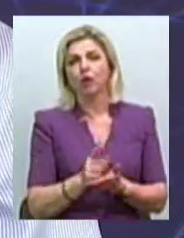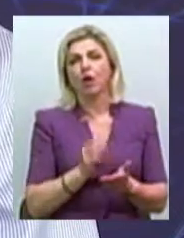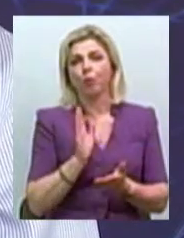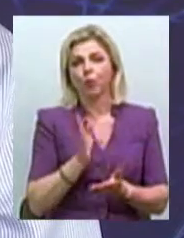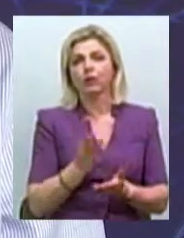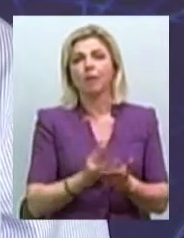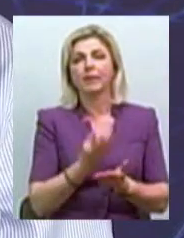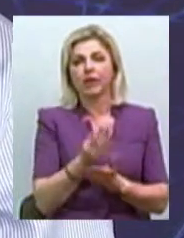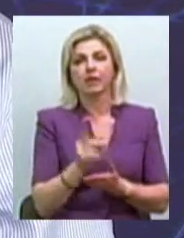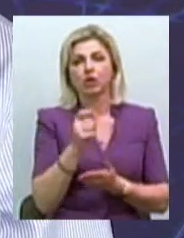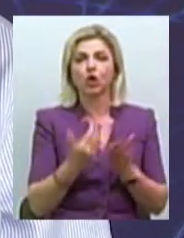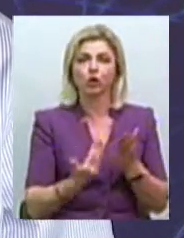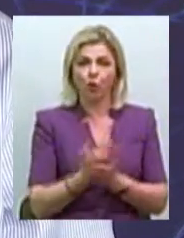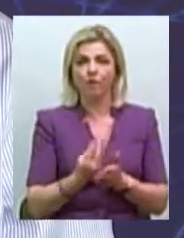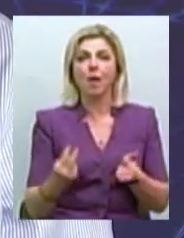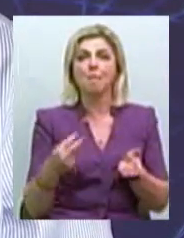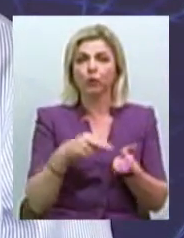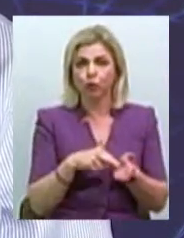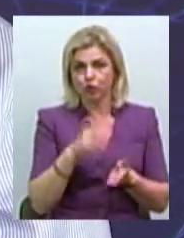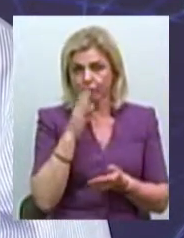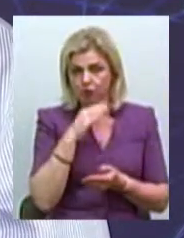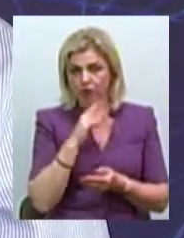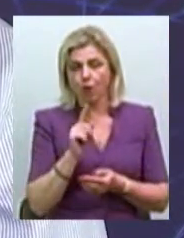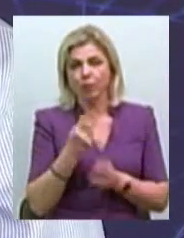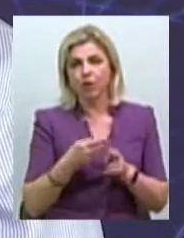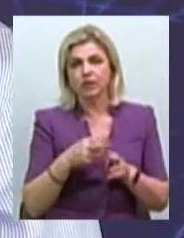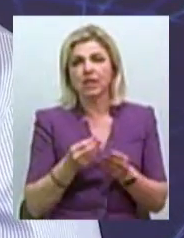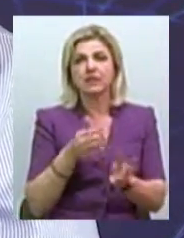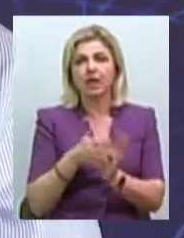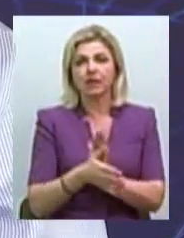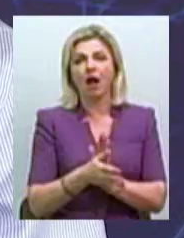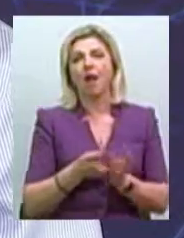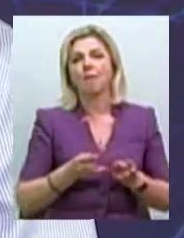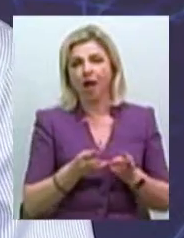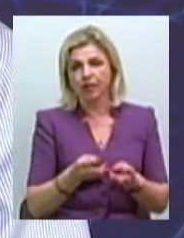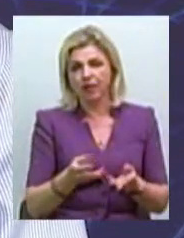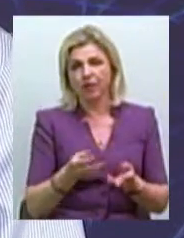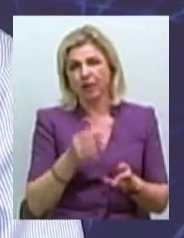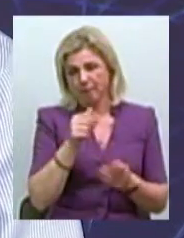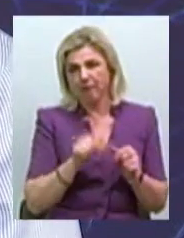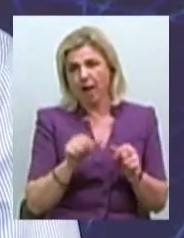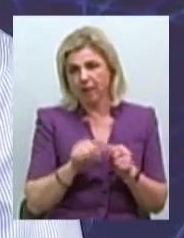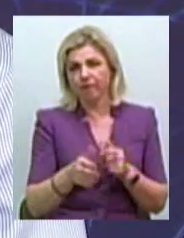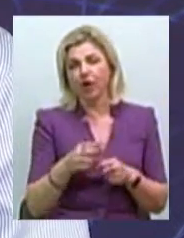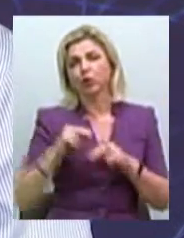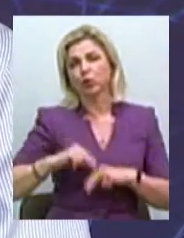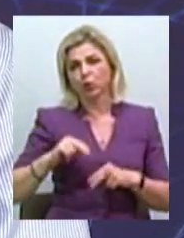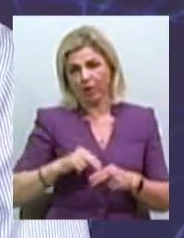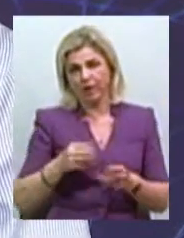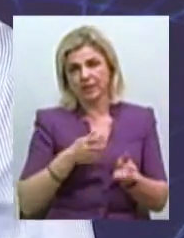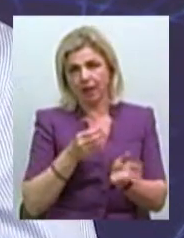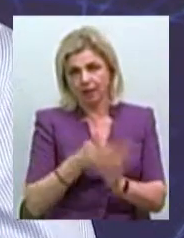за нове підключення, тому що це є затрати палива, це є затрати трудові, це є